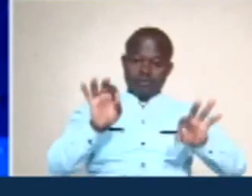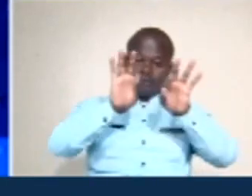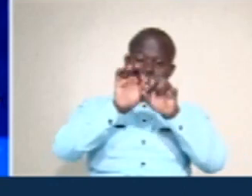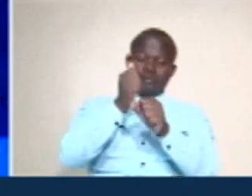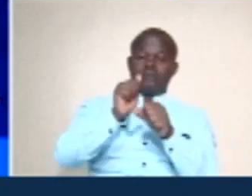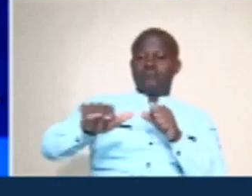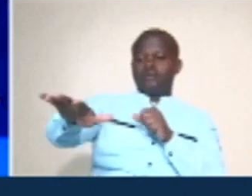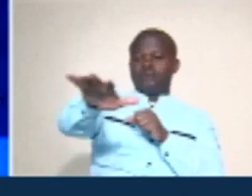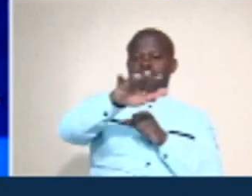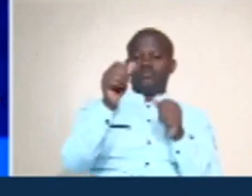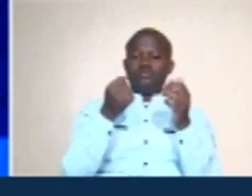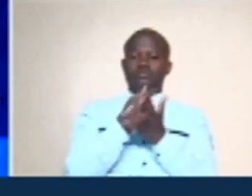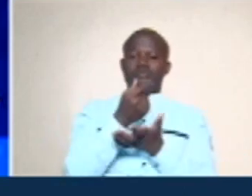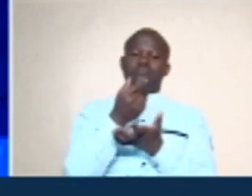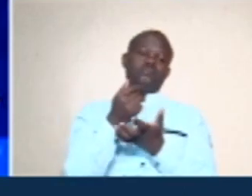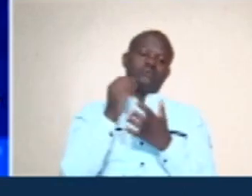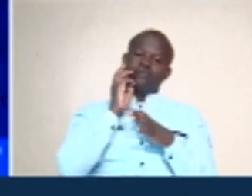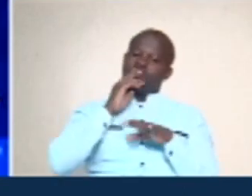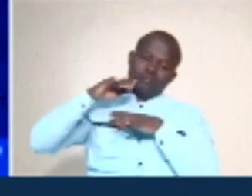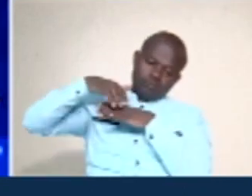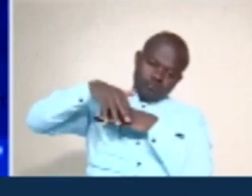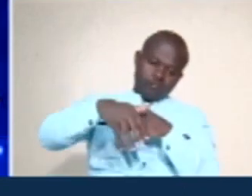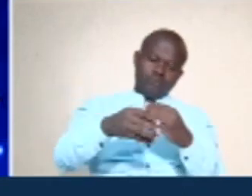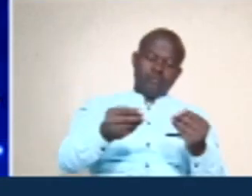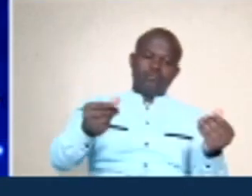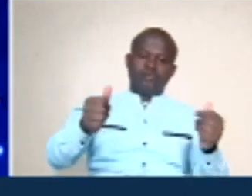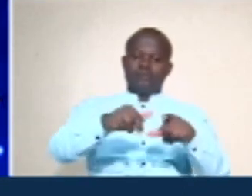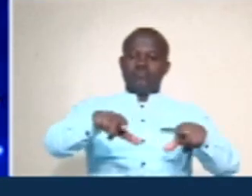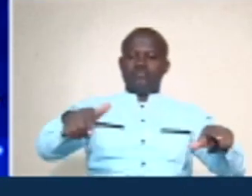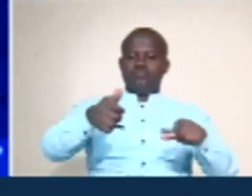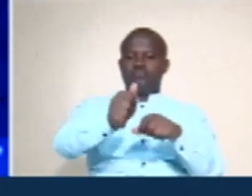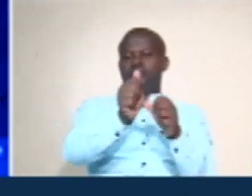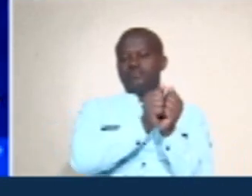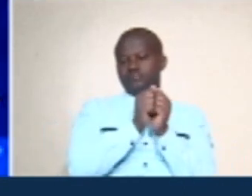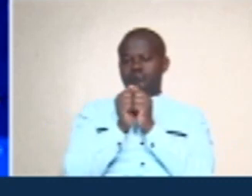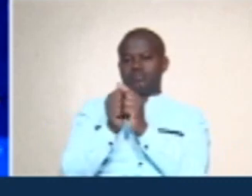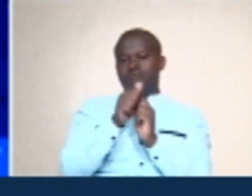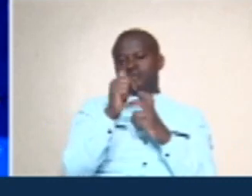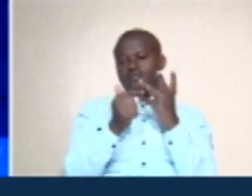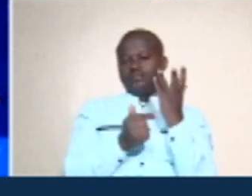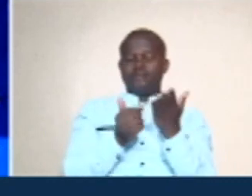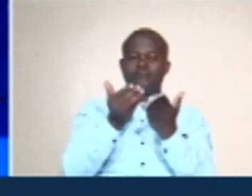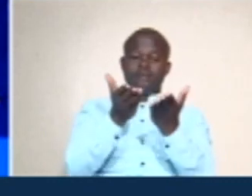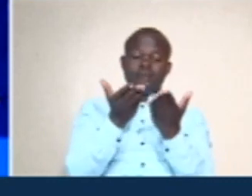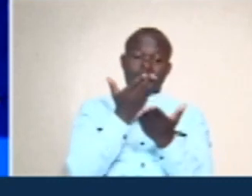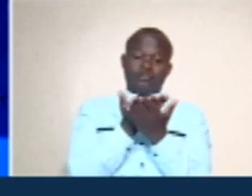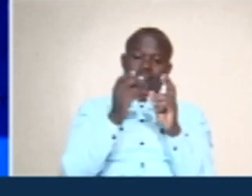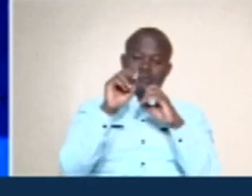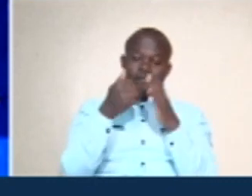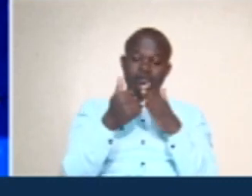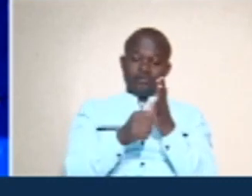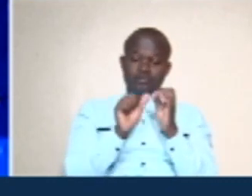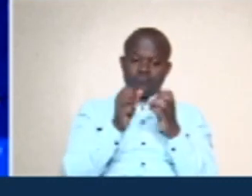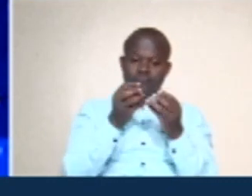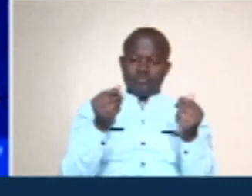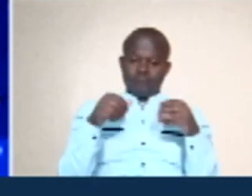buhakorerwa bubateza isuri bikangiza imirima yabo ndetse n'ibindi bihari. Akaba rero basaba ko iki kibazo